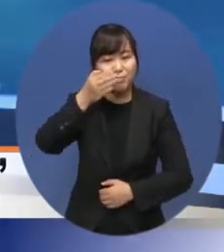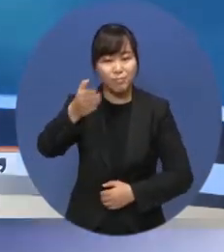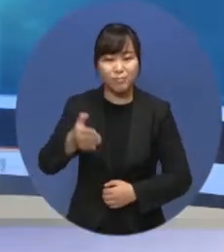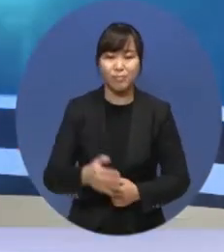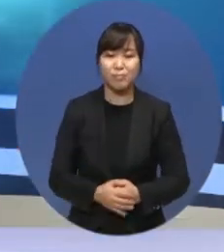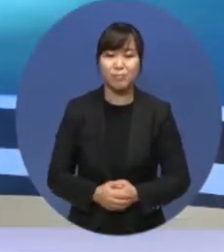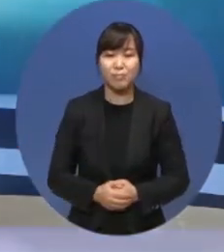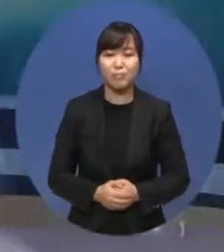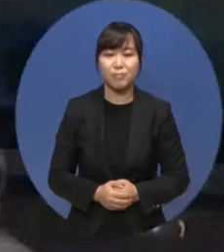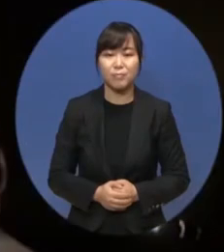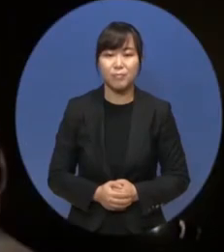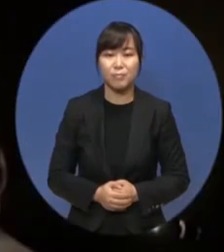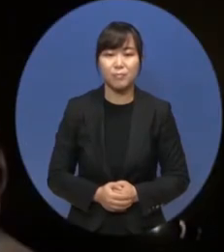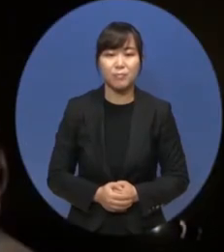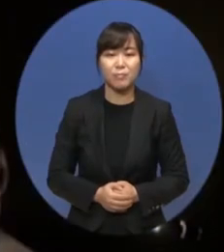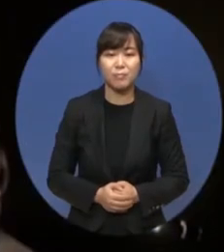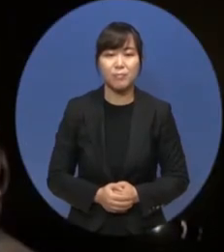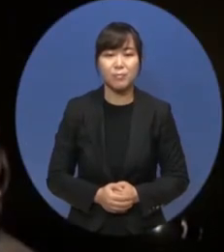전합니다.